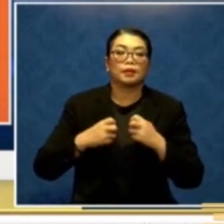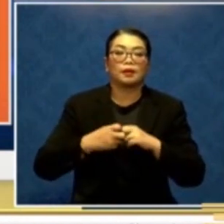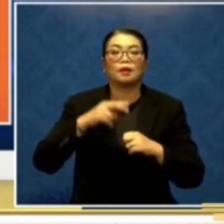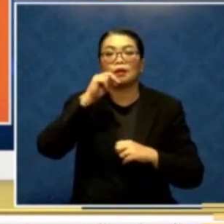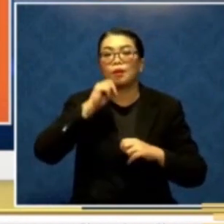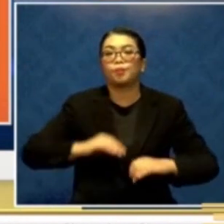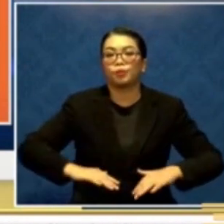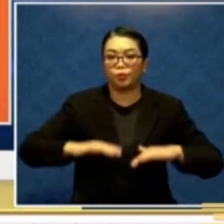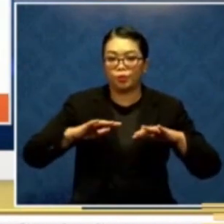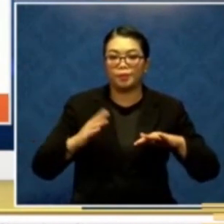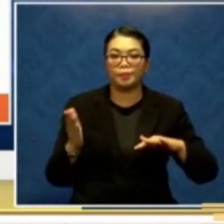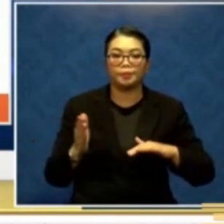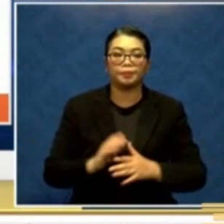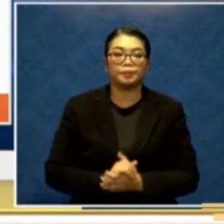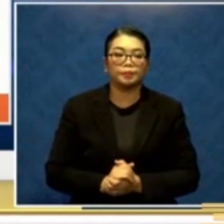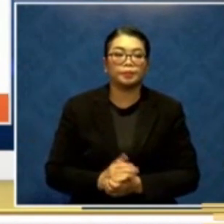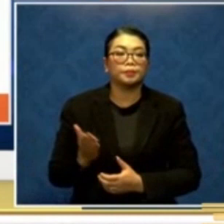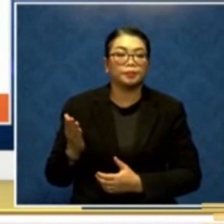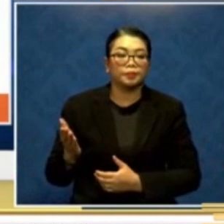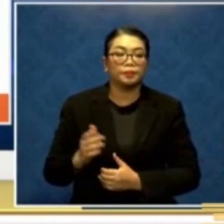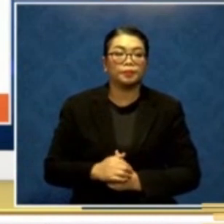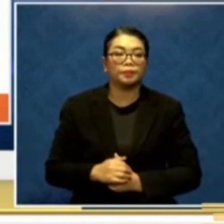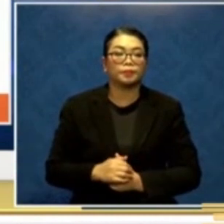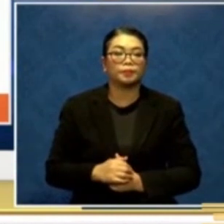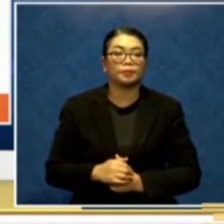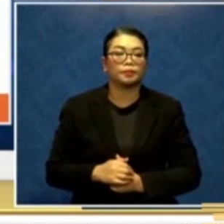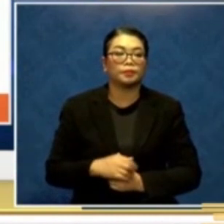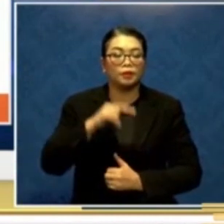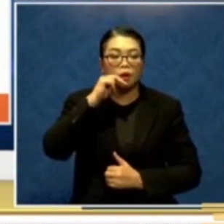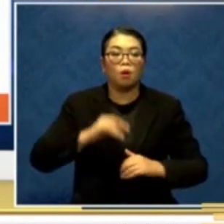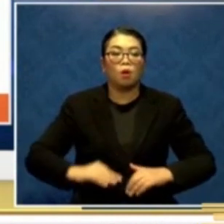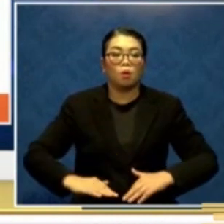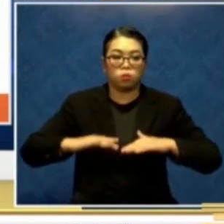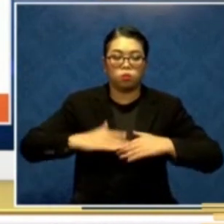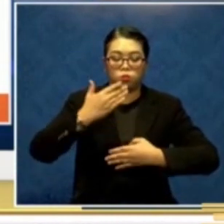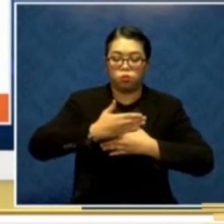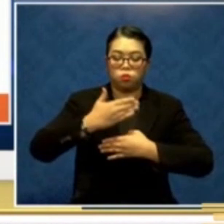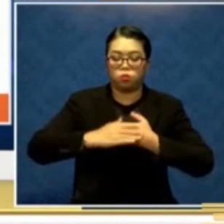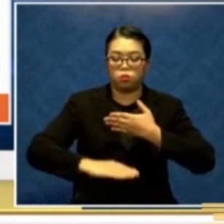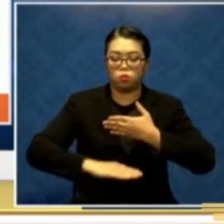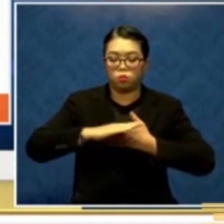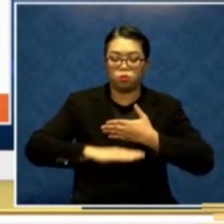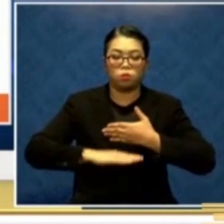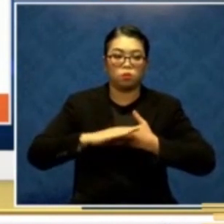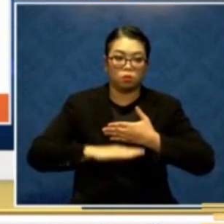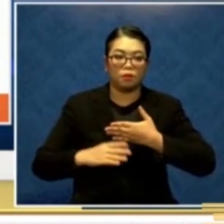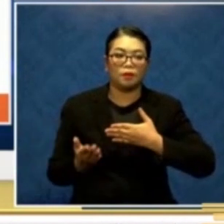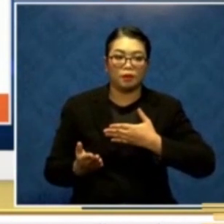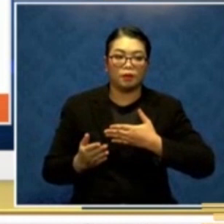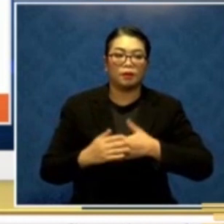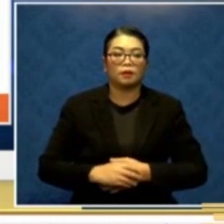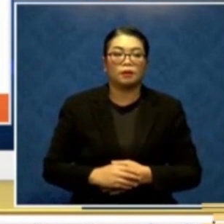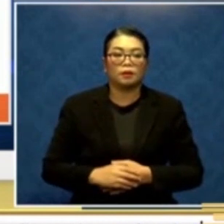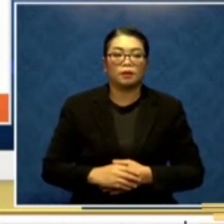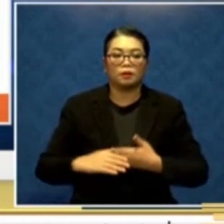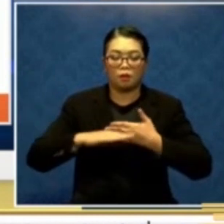ัขอส summoned จะเห็นลัษณะของคือนป้กนน้ทวมประเวณริตะ pli ไมน้เจ้าพยานะครับ